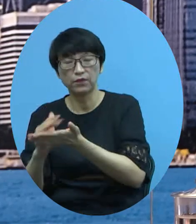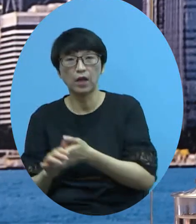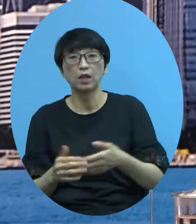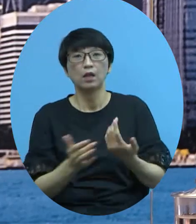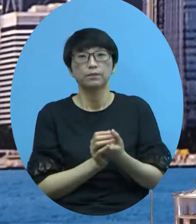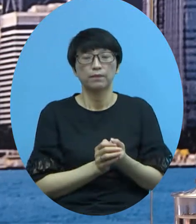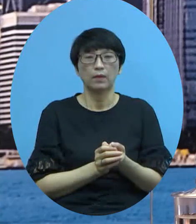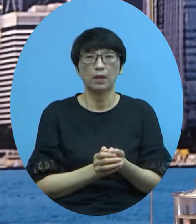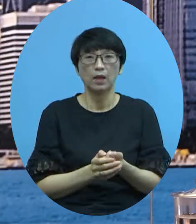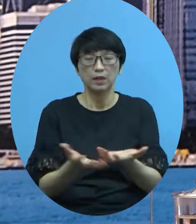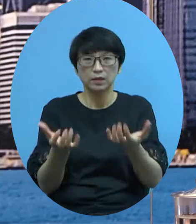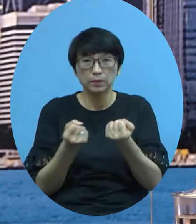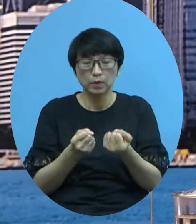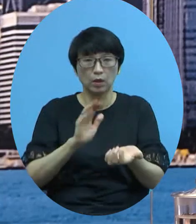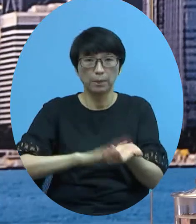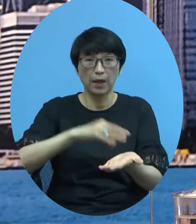確診嘅病人咁樣。